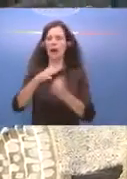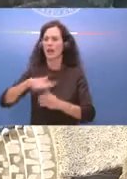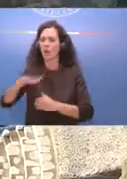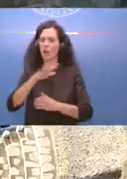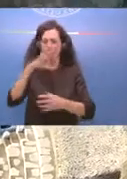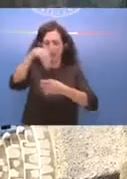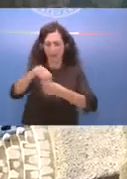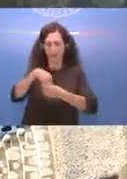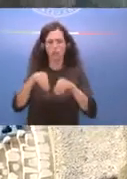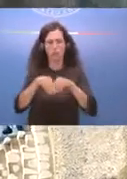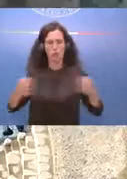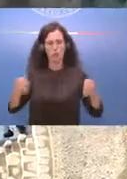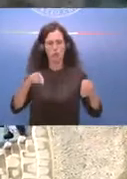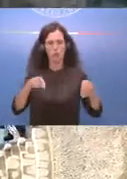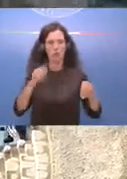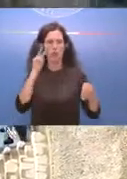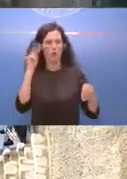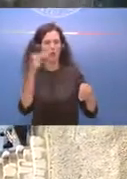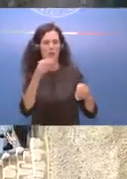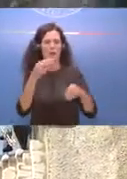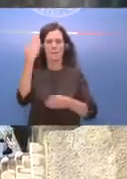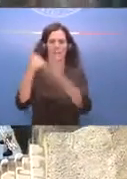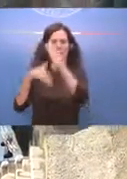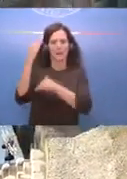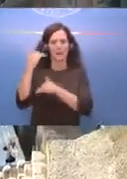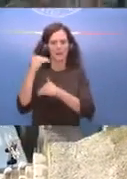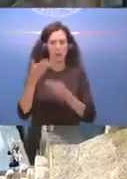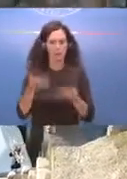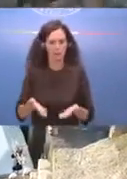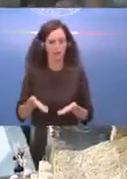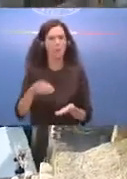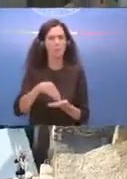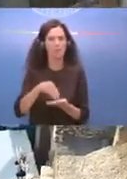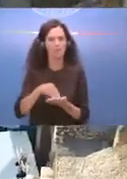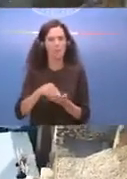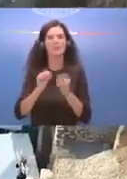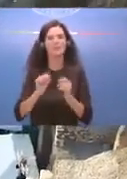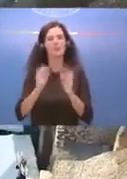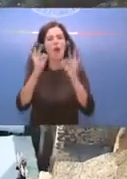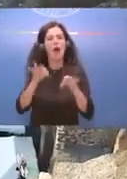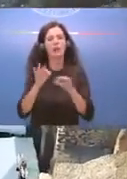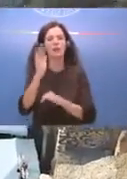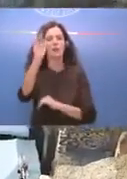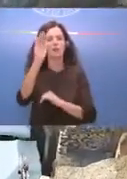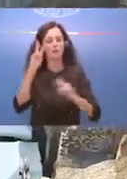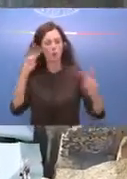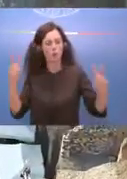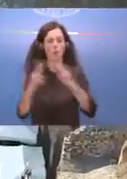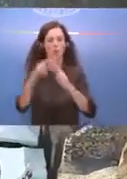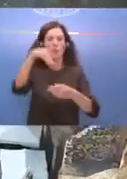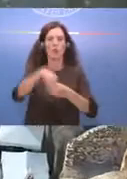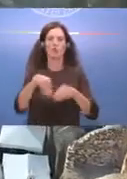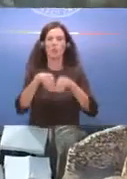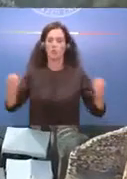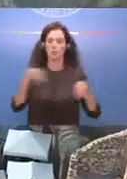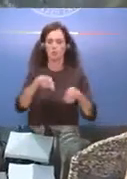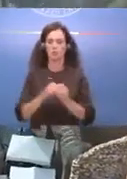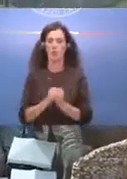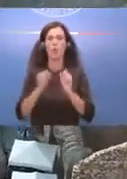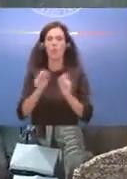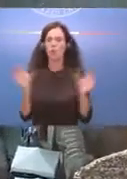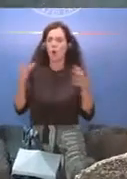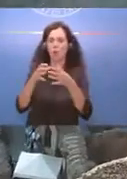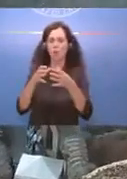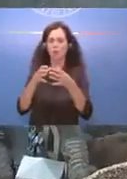diverse visioni del passato del presente incontrano il futuro nei luoghi della cultura si può imparare a mentre le comunità al centro ea